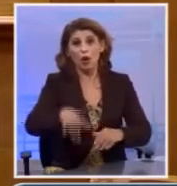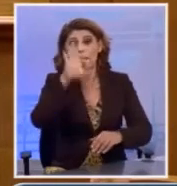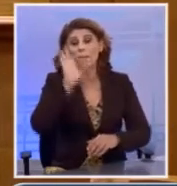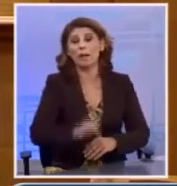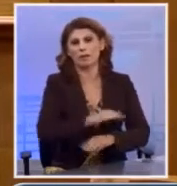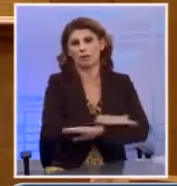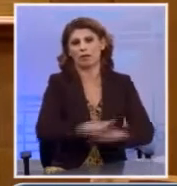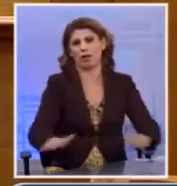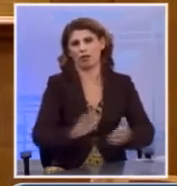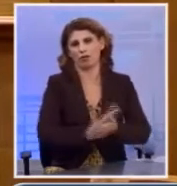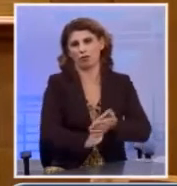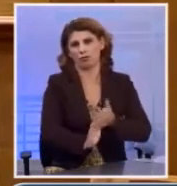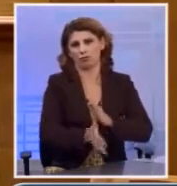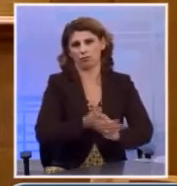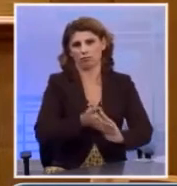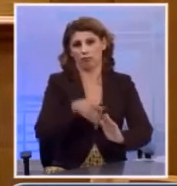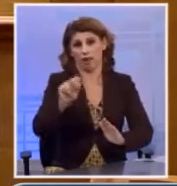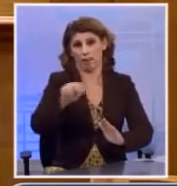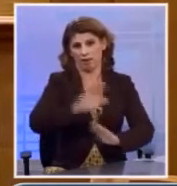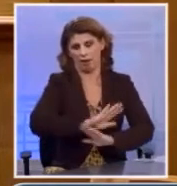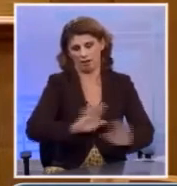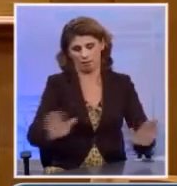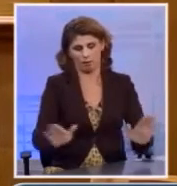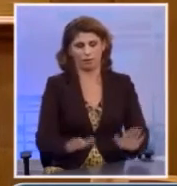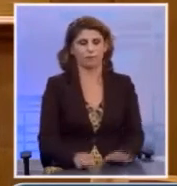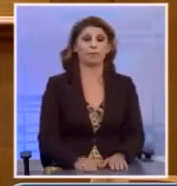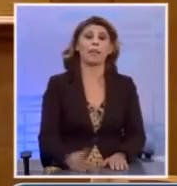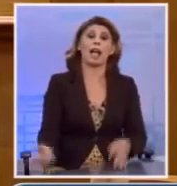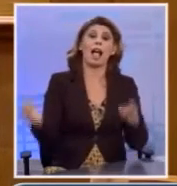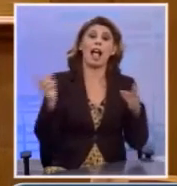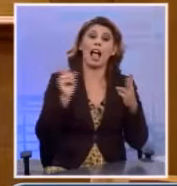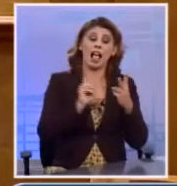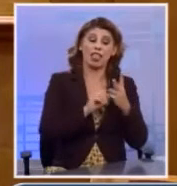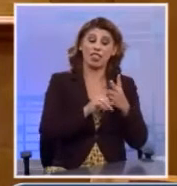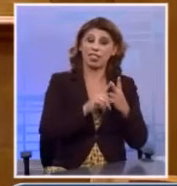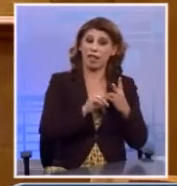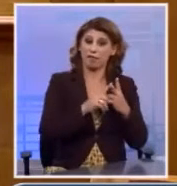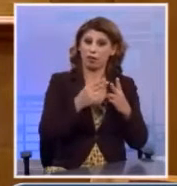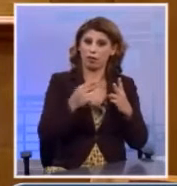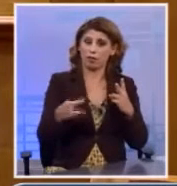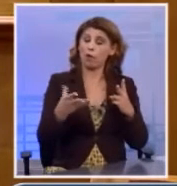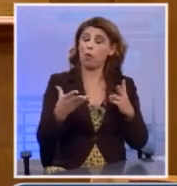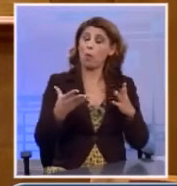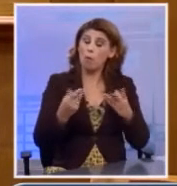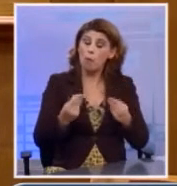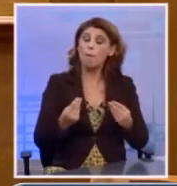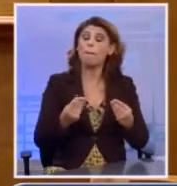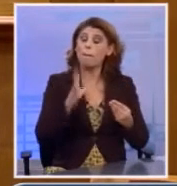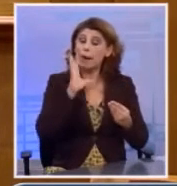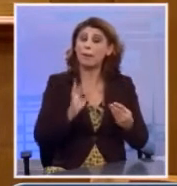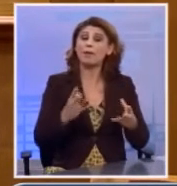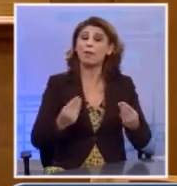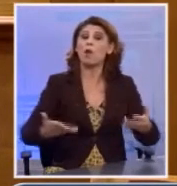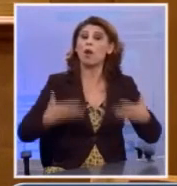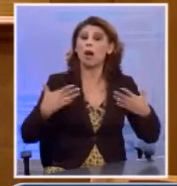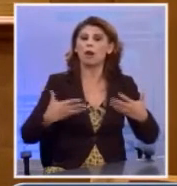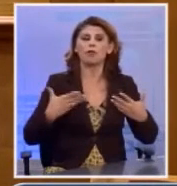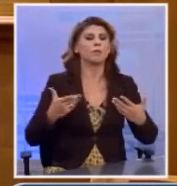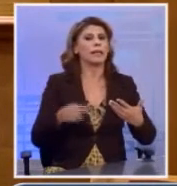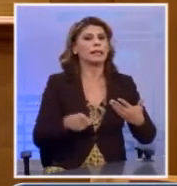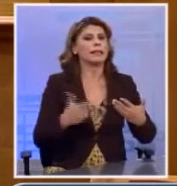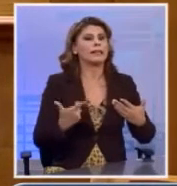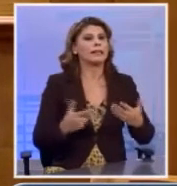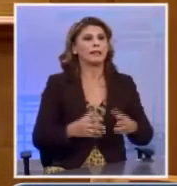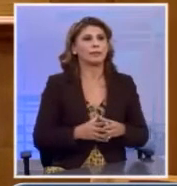Και το δεύτερο πράγμα, για το οποίο ξέρετε έχω πραγματικά ενθουσιαστεί, είναι το τι βγαίνει από αυτή